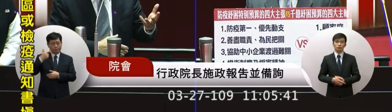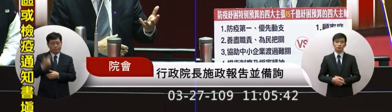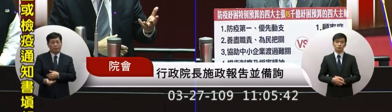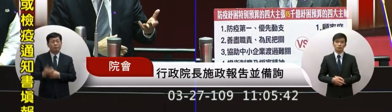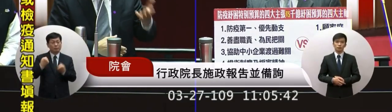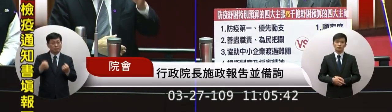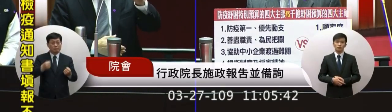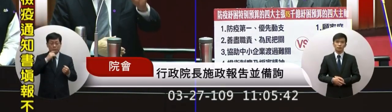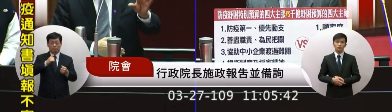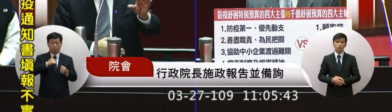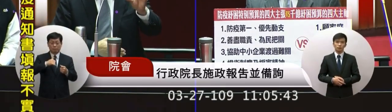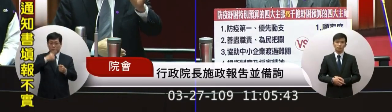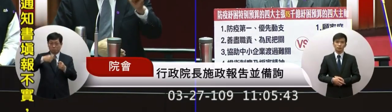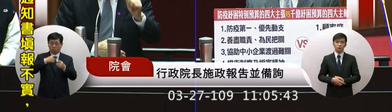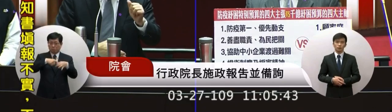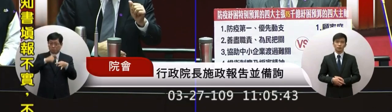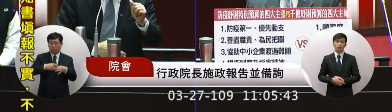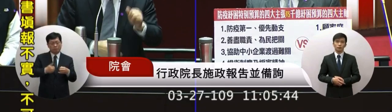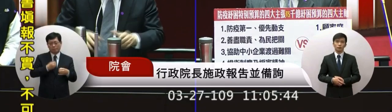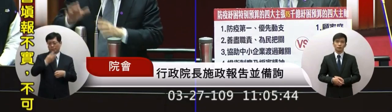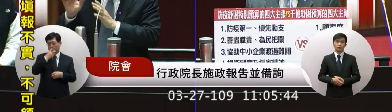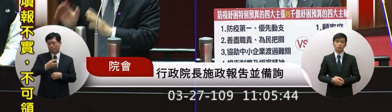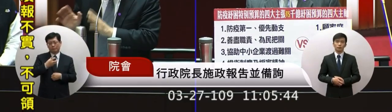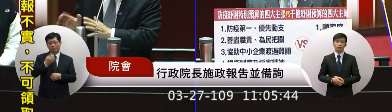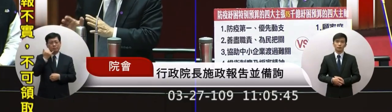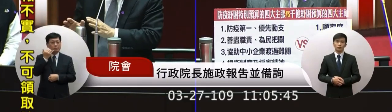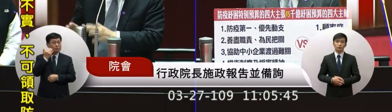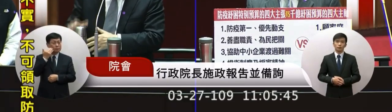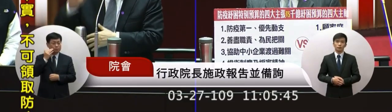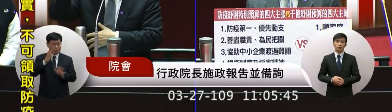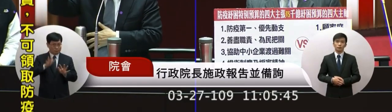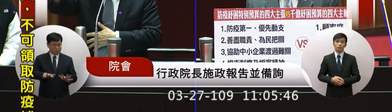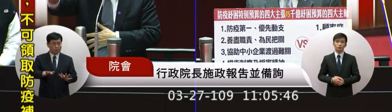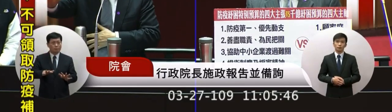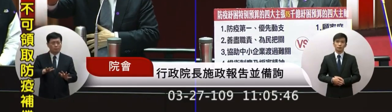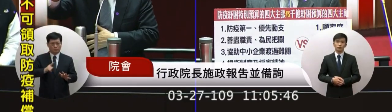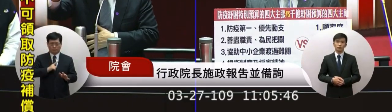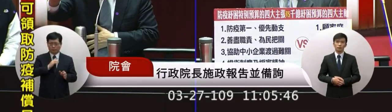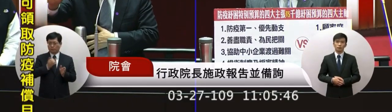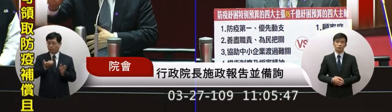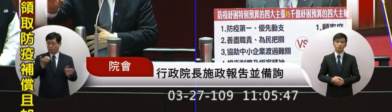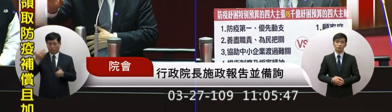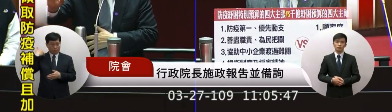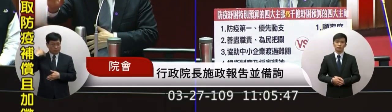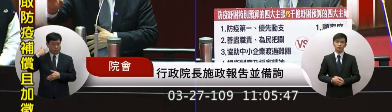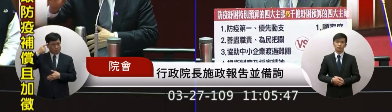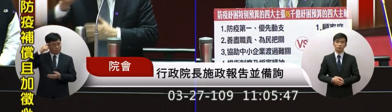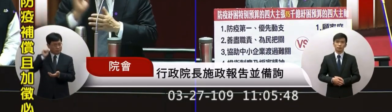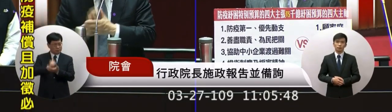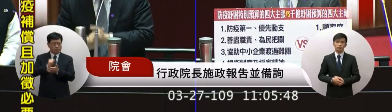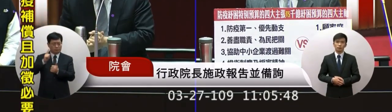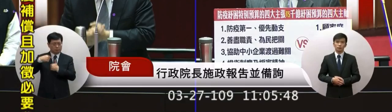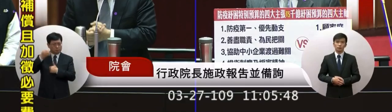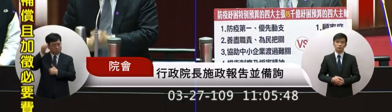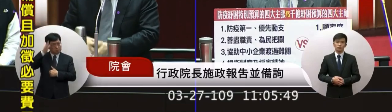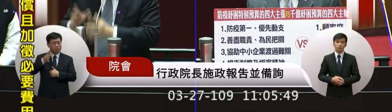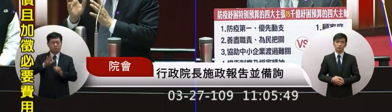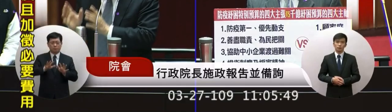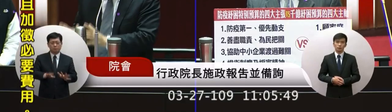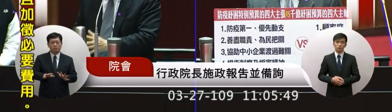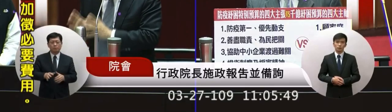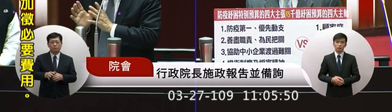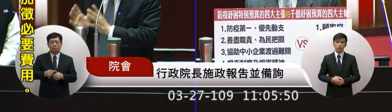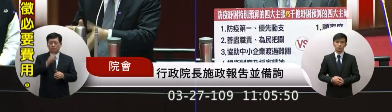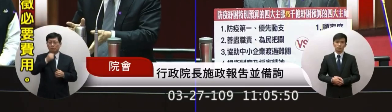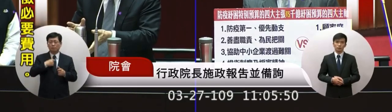GDP 的时阵哦，伫这部分较可惜。但这摆，咱有。减回到假期，咱这摆